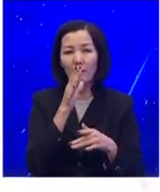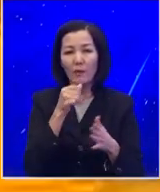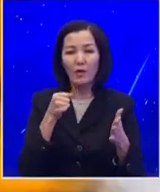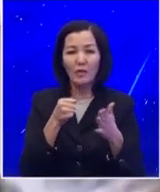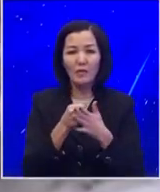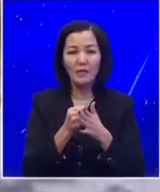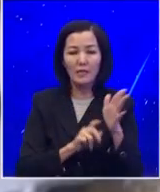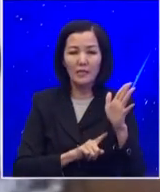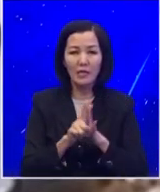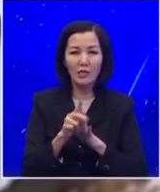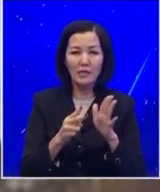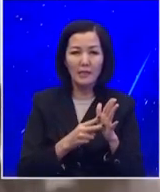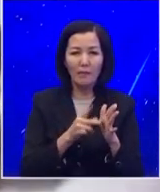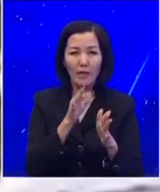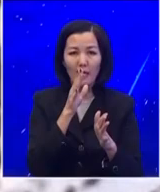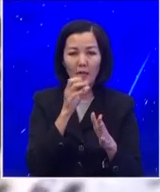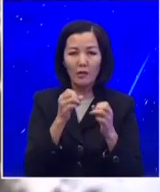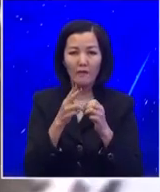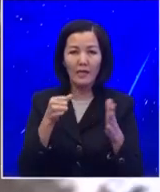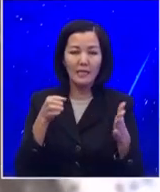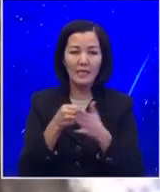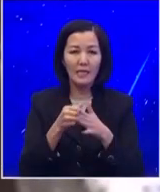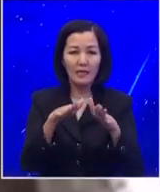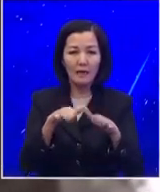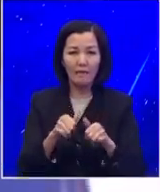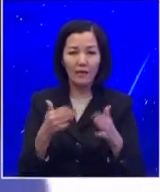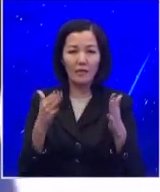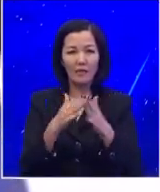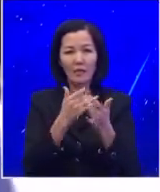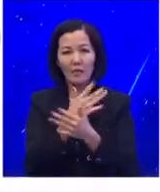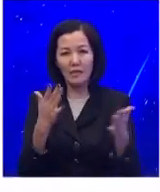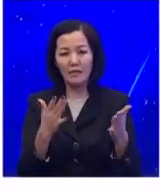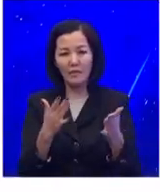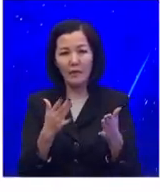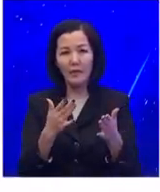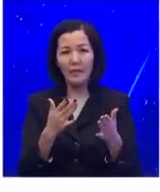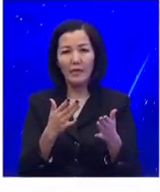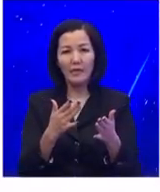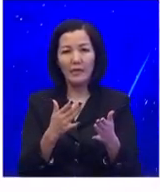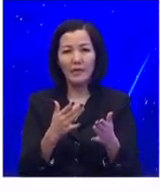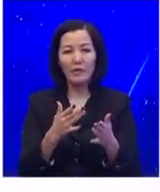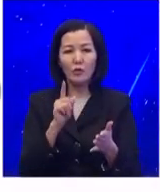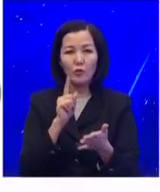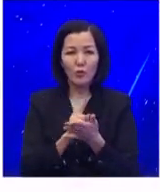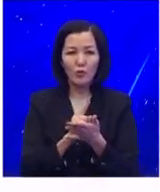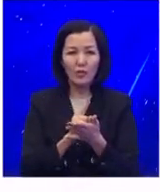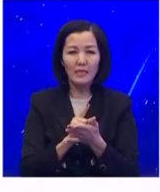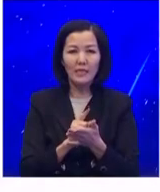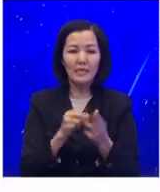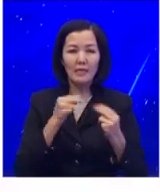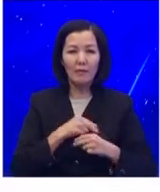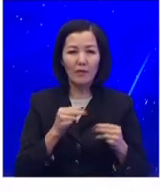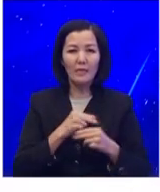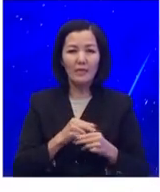до 12 лет с конфискацией имущества, с пожизненным лишением права занимать определенные должности